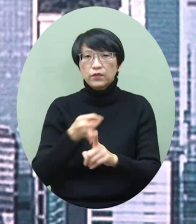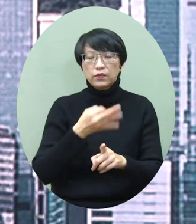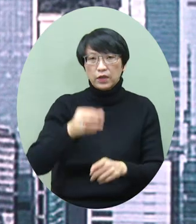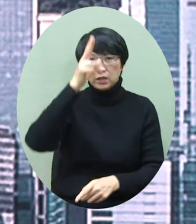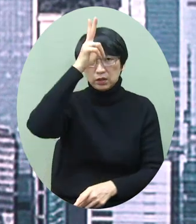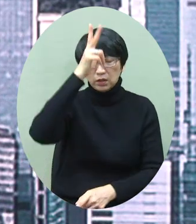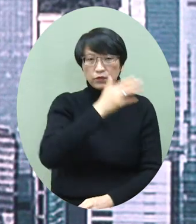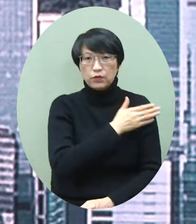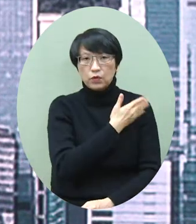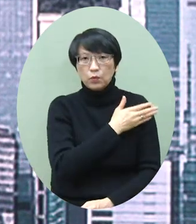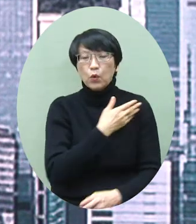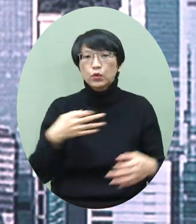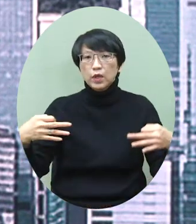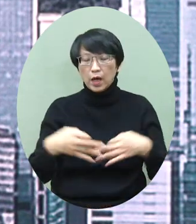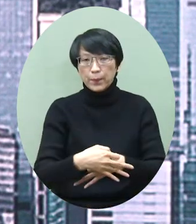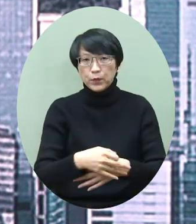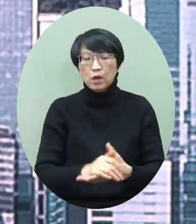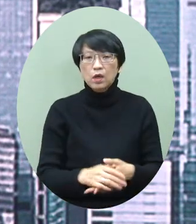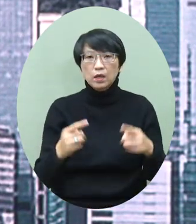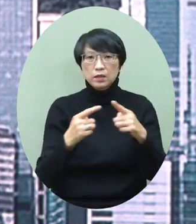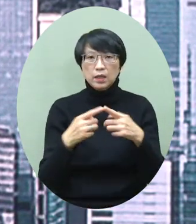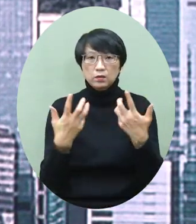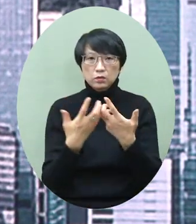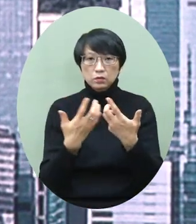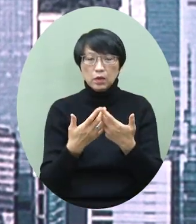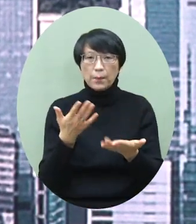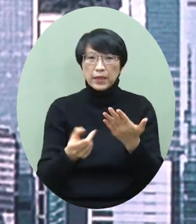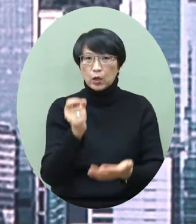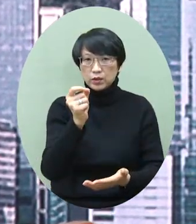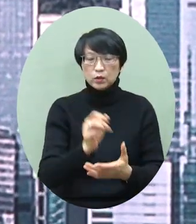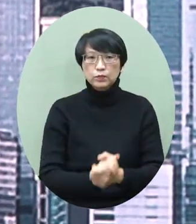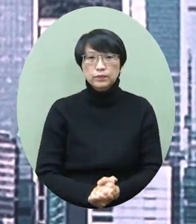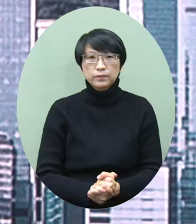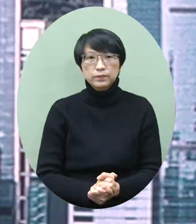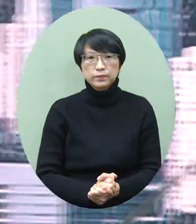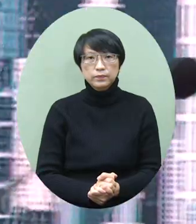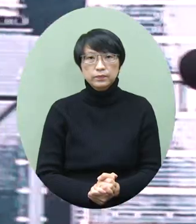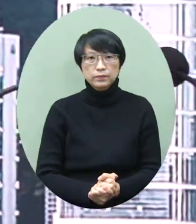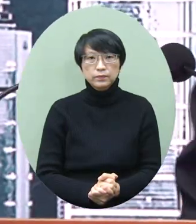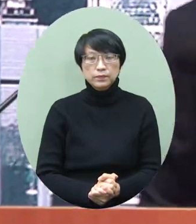個牽涉嘅人數咧，係會少好多嘅嚇，好嘛？多謝大家， 唔該曬。